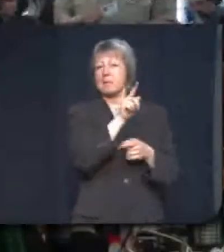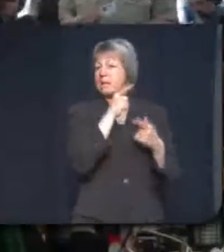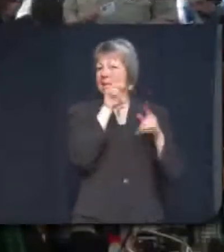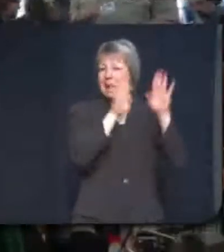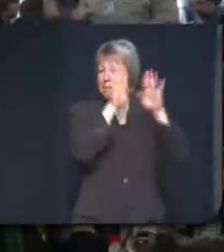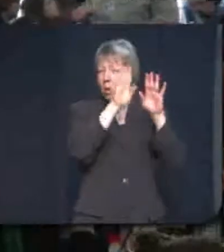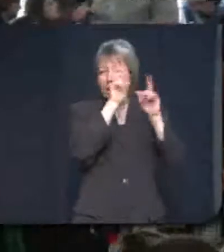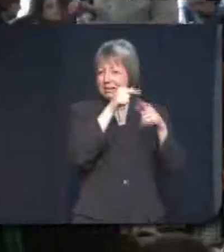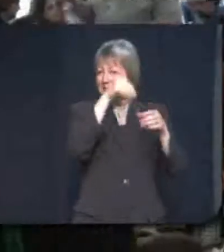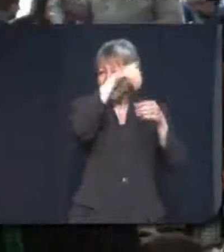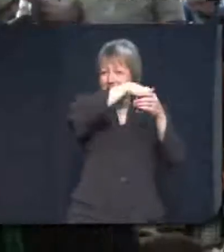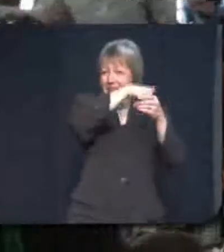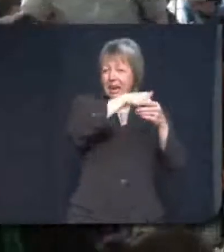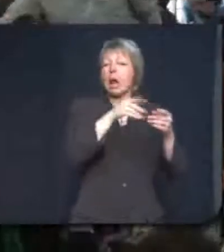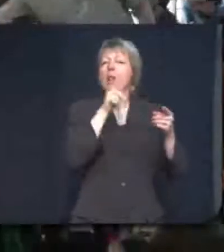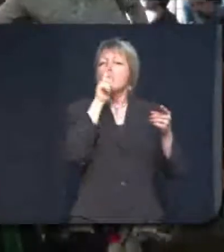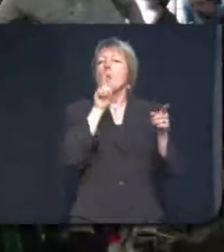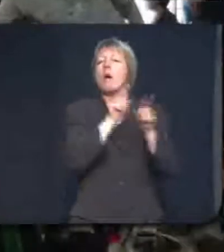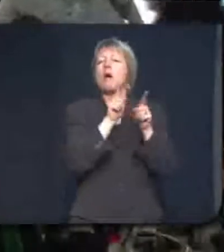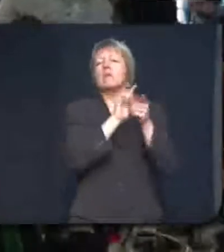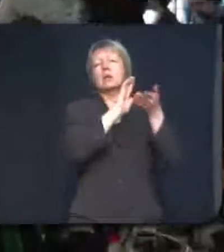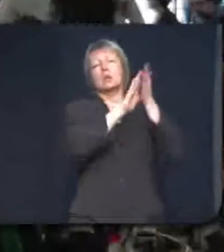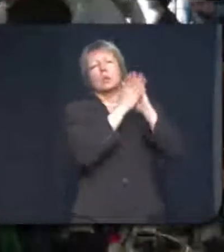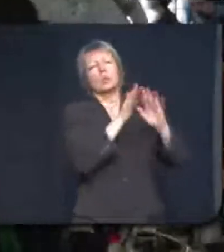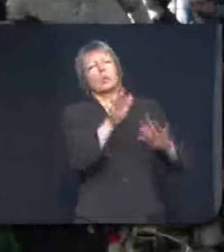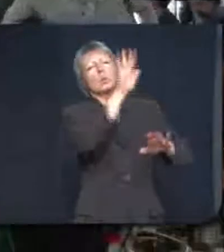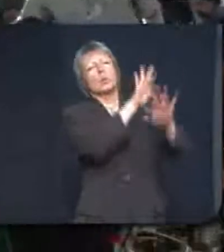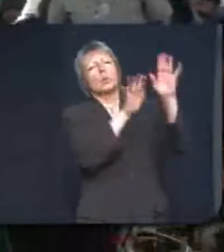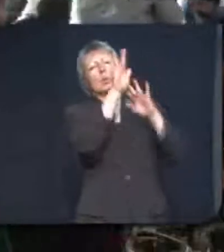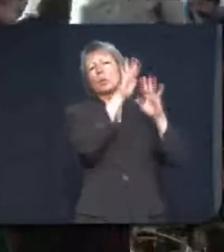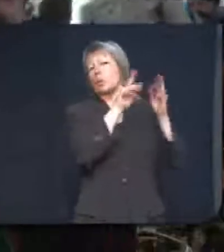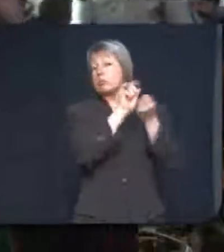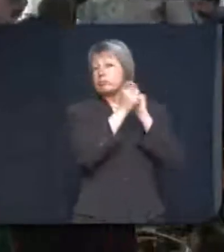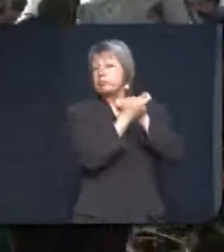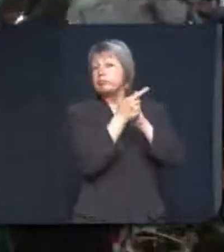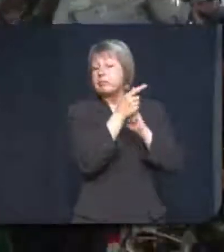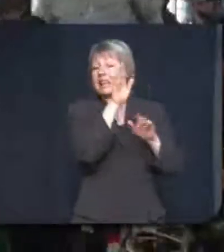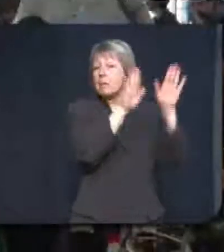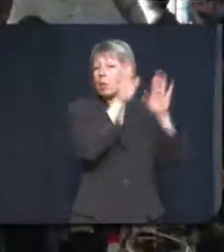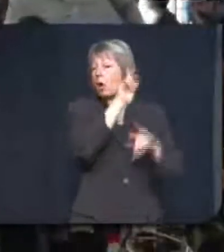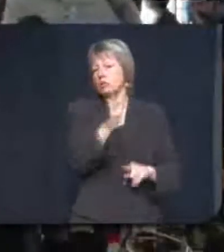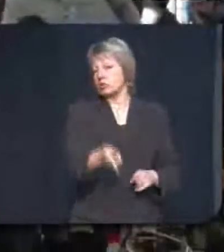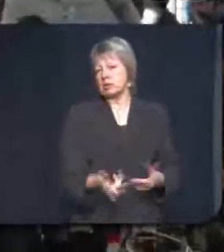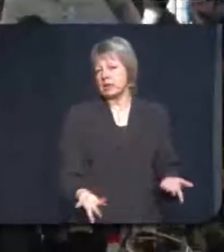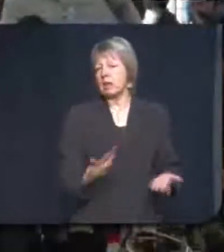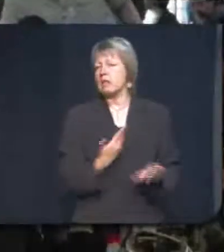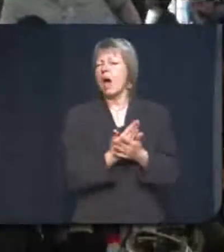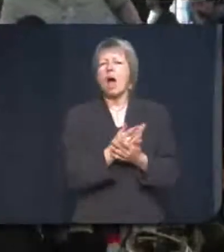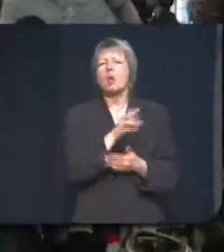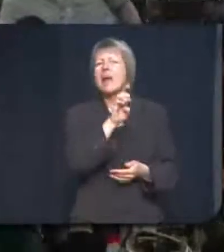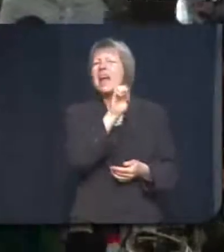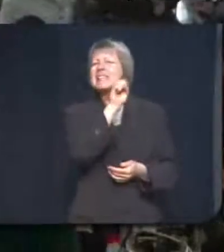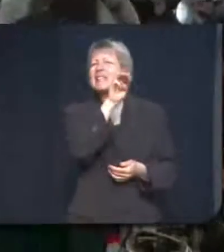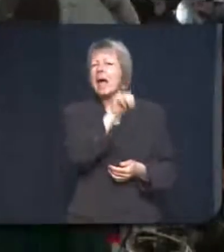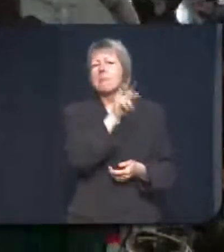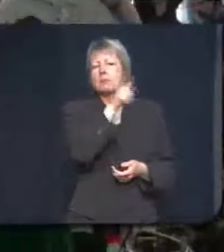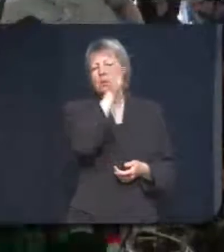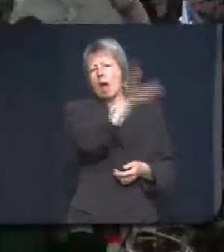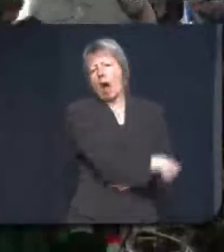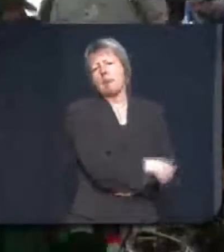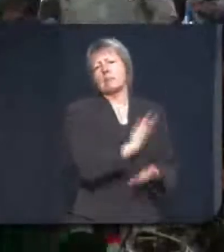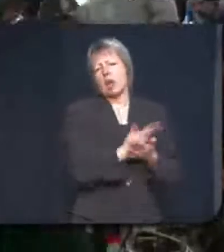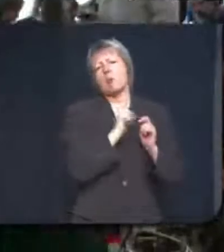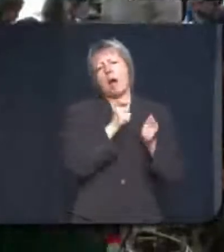Demokratie Spray drüber sprechen dann wird immer noch nicht demokratisch deshalb der ESM hat zu verschwinden und der andere ist